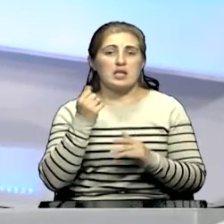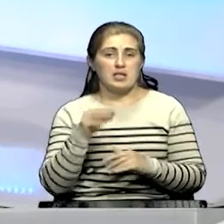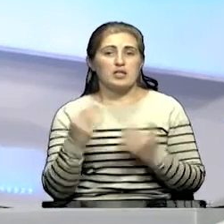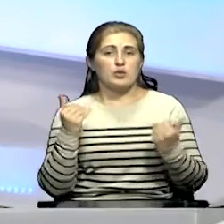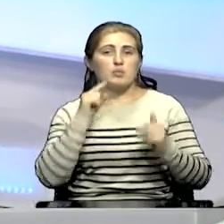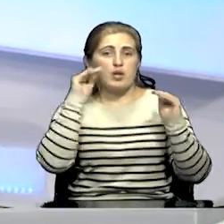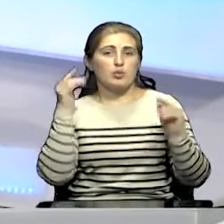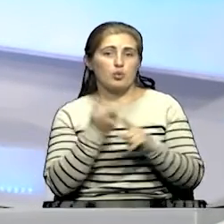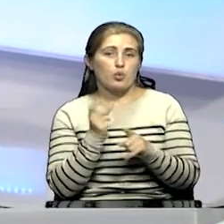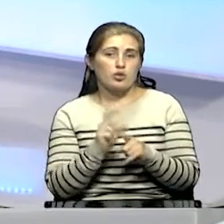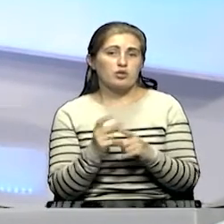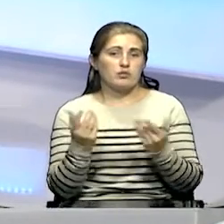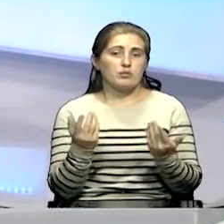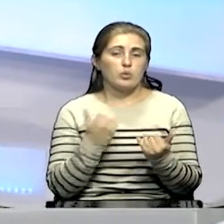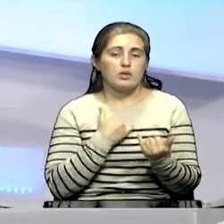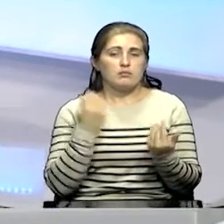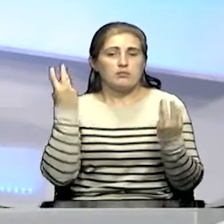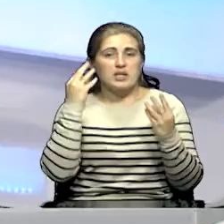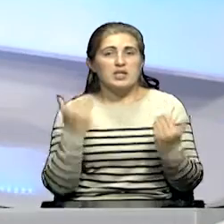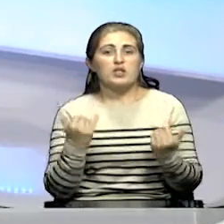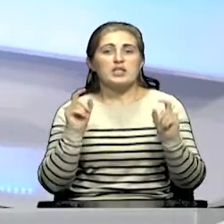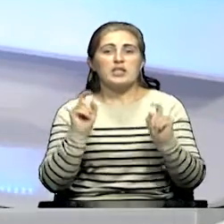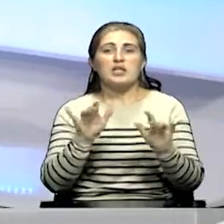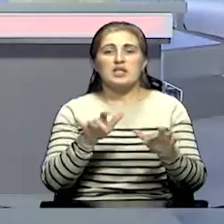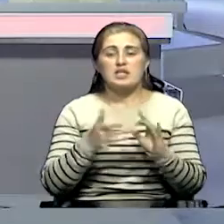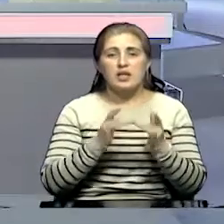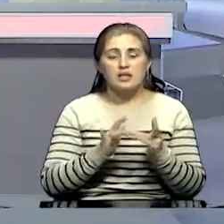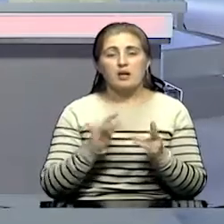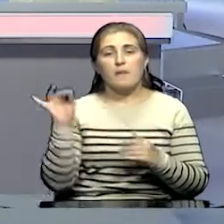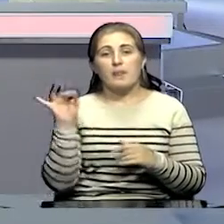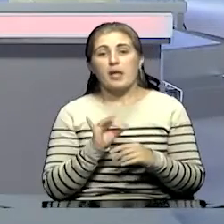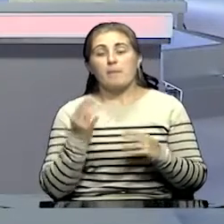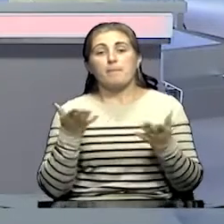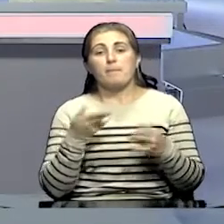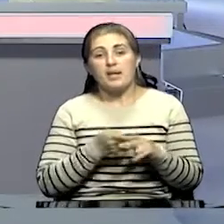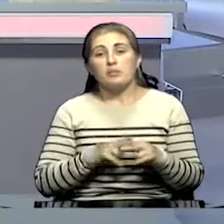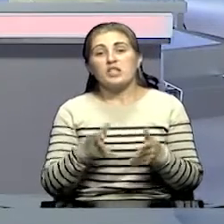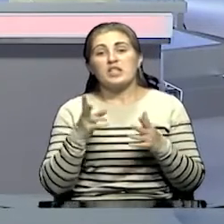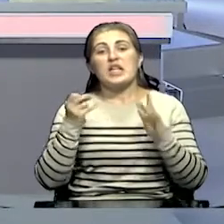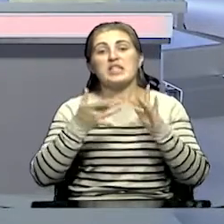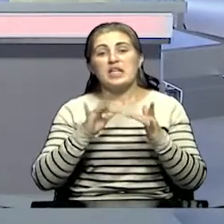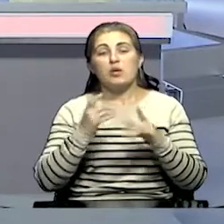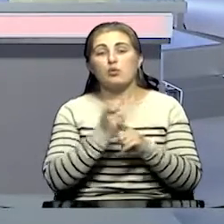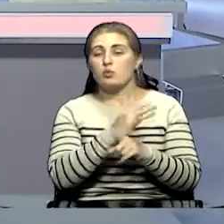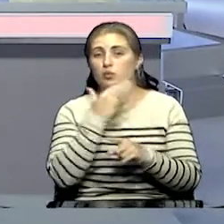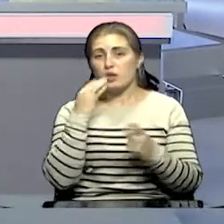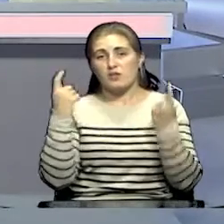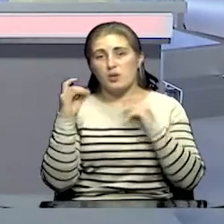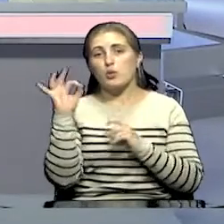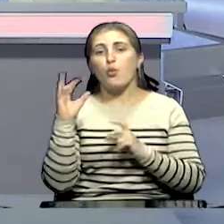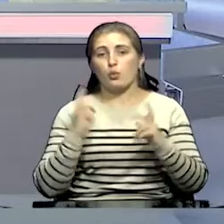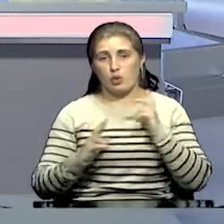молодежь очень ярком бетонированная они все сидят на сайтах поэтому естественно на сайте очень много информации о колледже